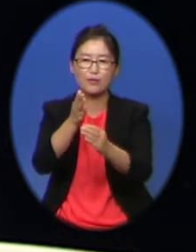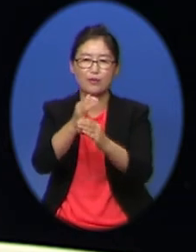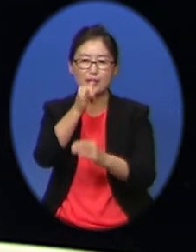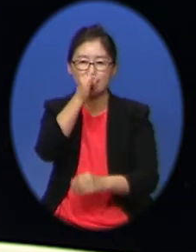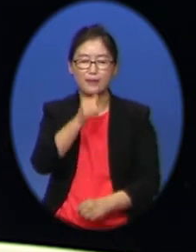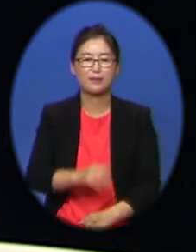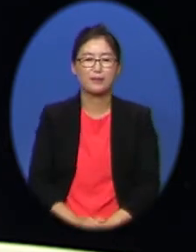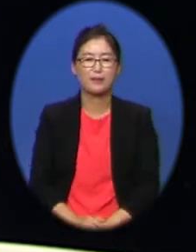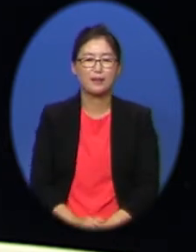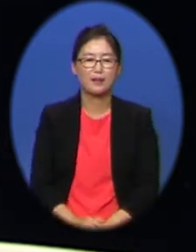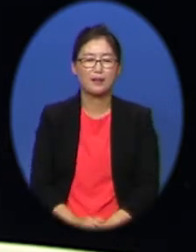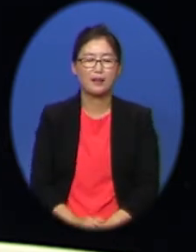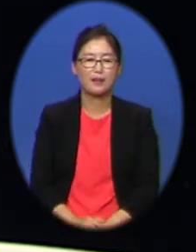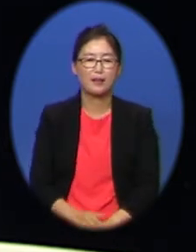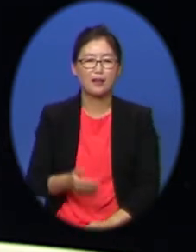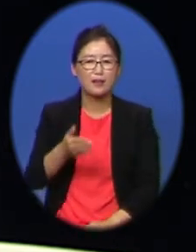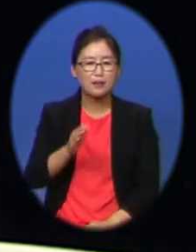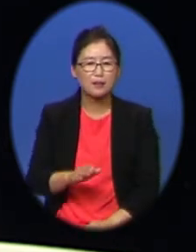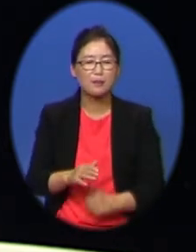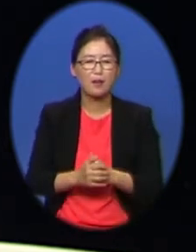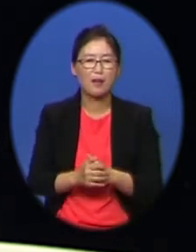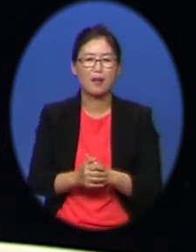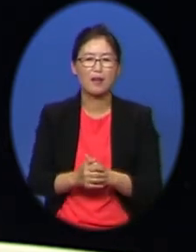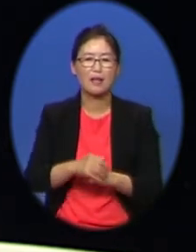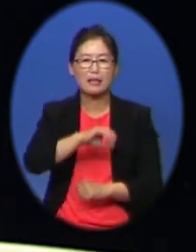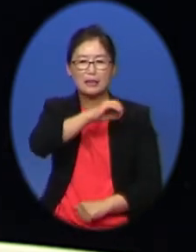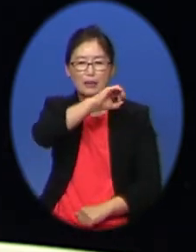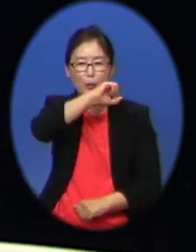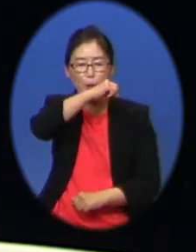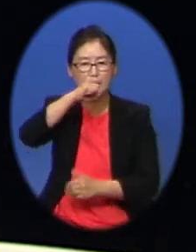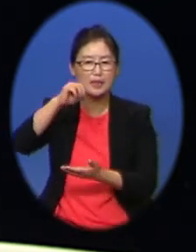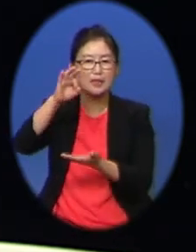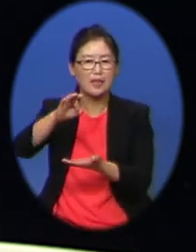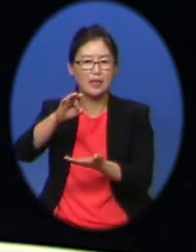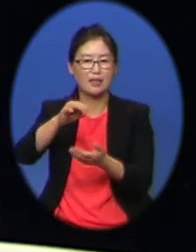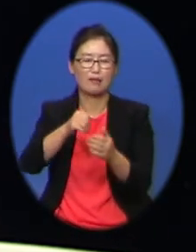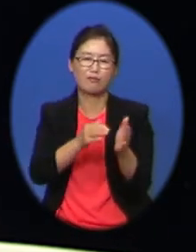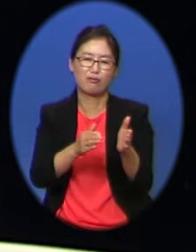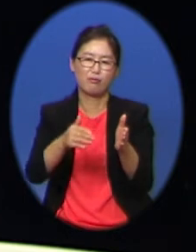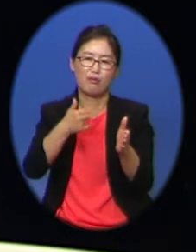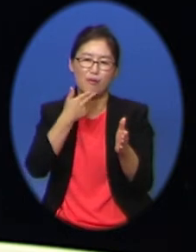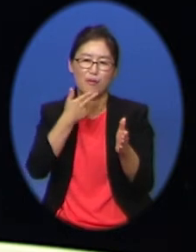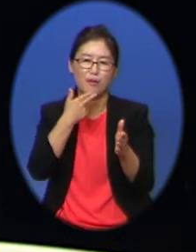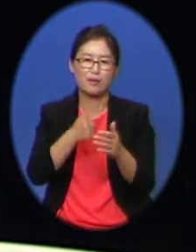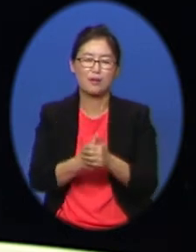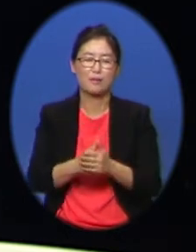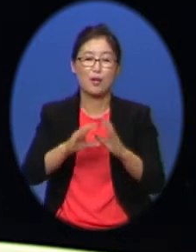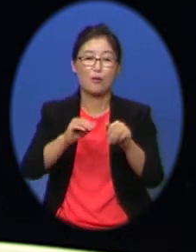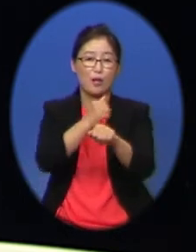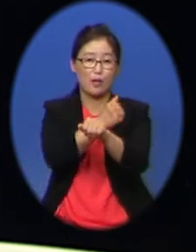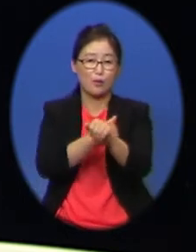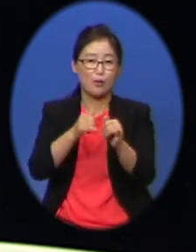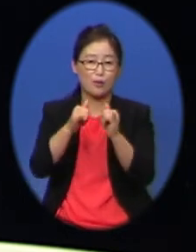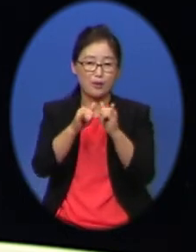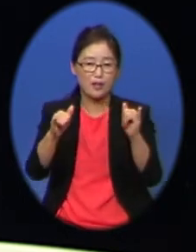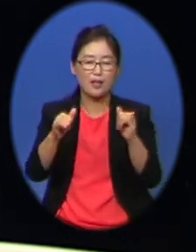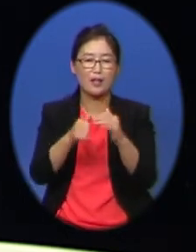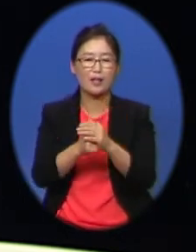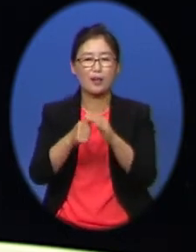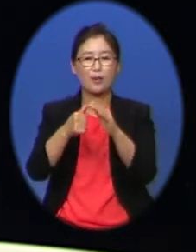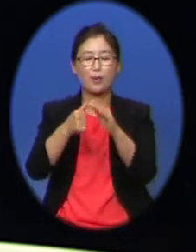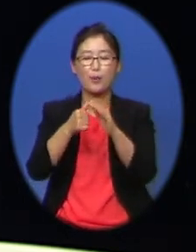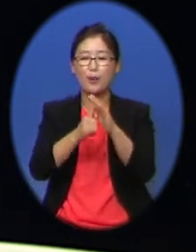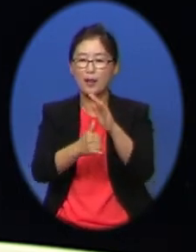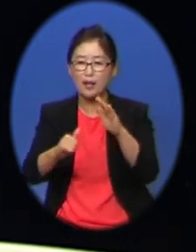별도의 재원 마련은 없는 그런 상태로 알고 있습니다. 국가유공자 및 그 가족들이 공평하게